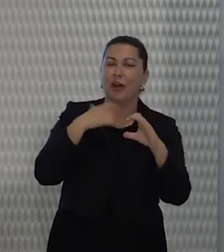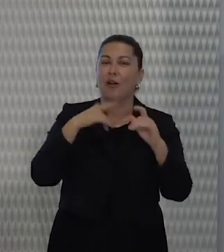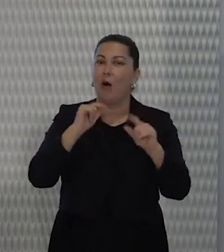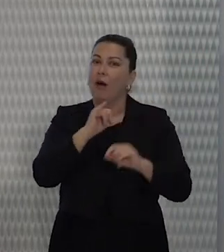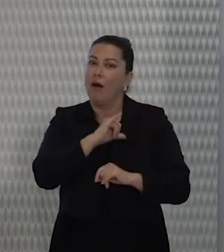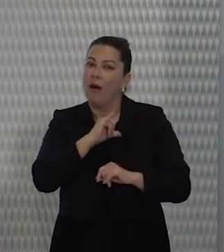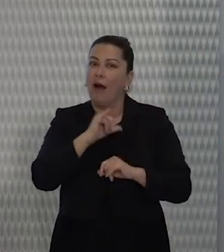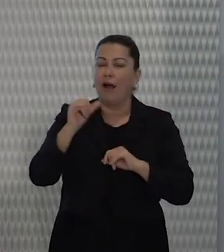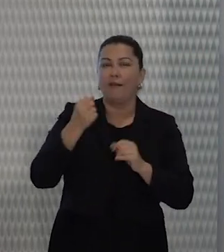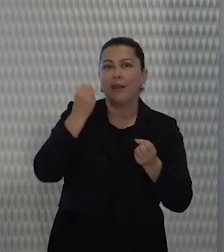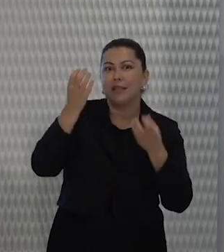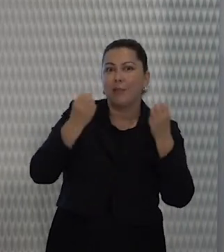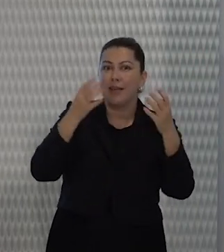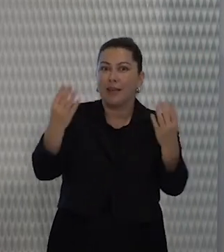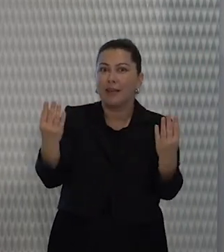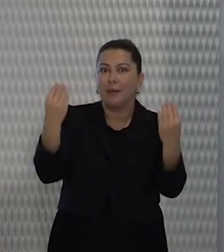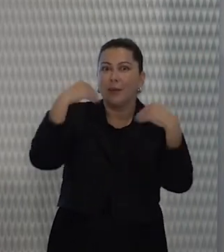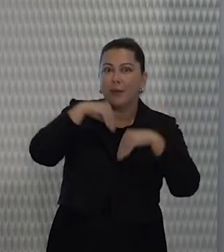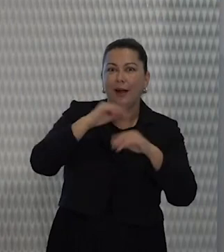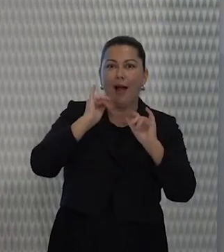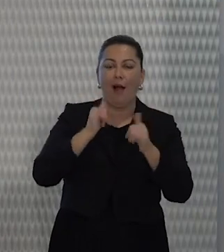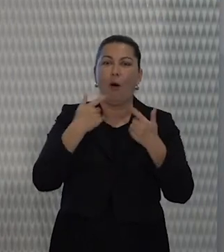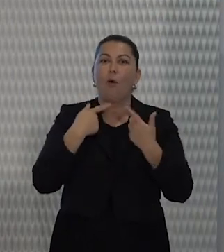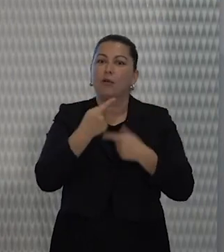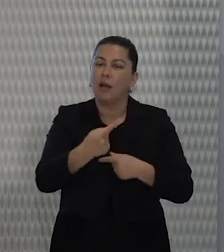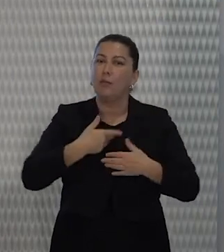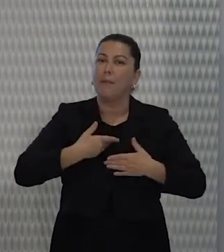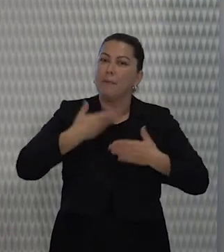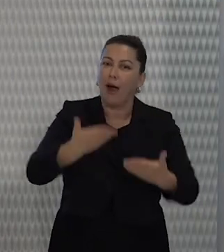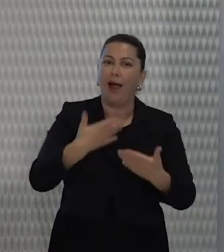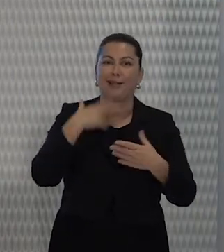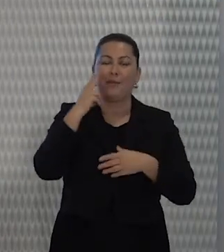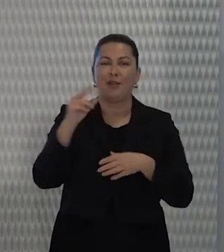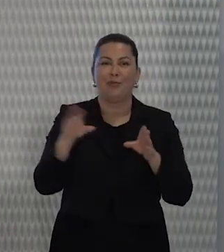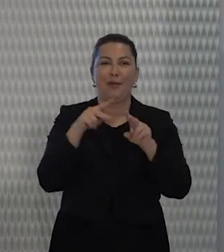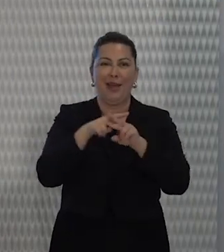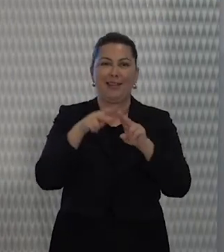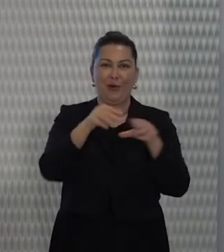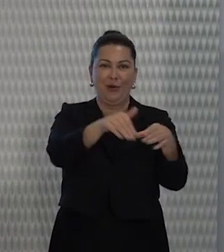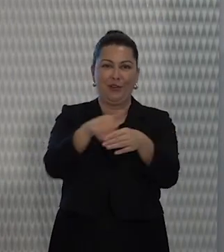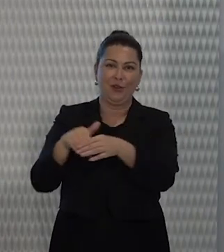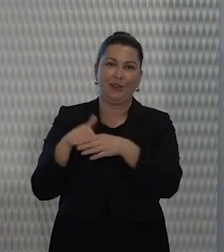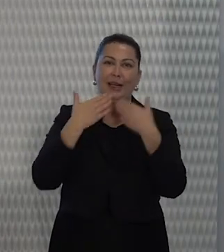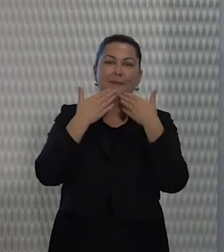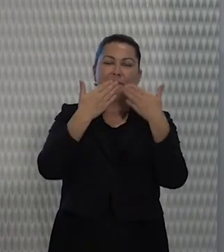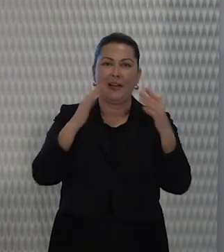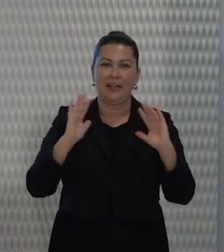lassen, Menschen mit Behinderung zusätzlich zu beschäftigen. Dankeschön.